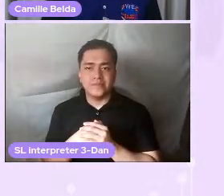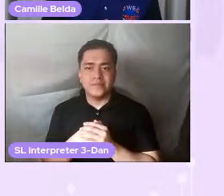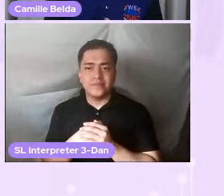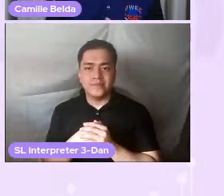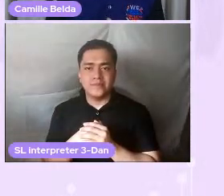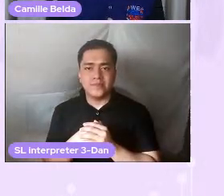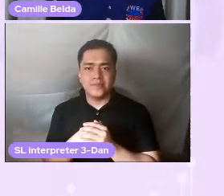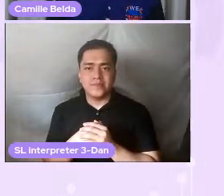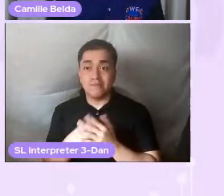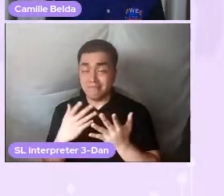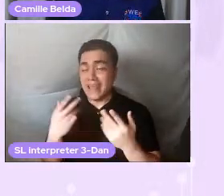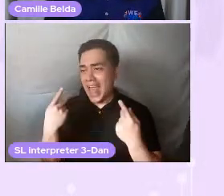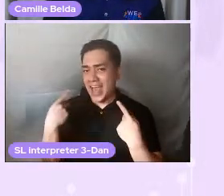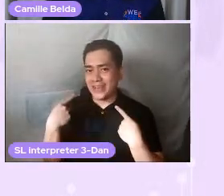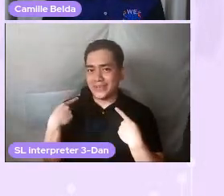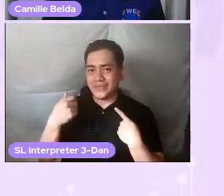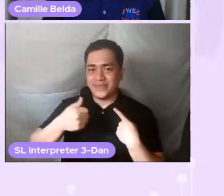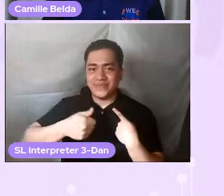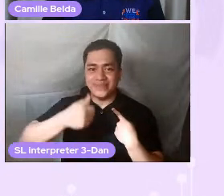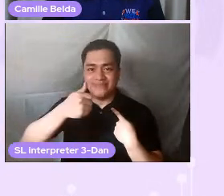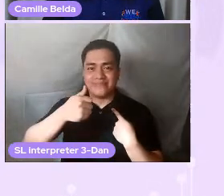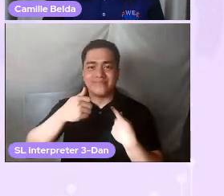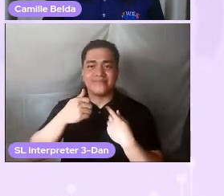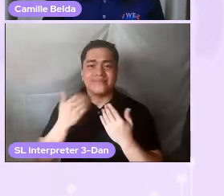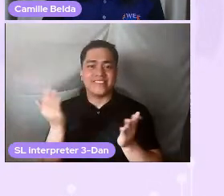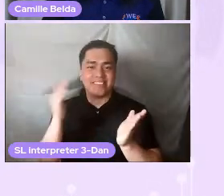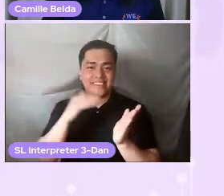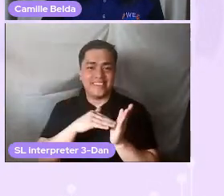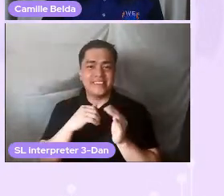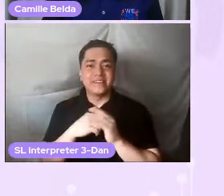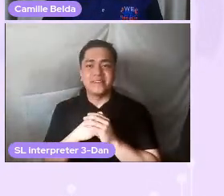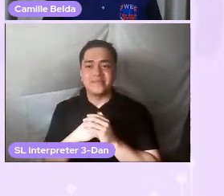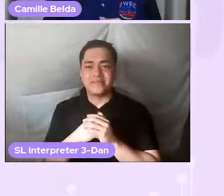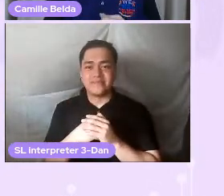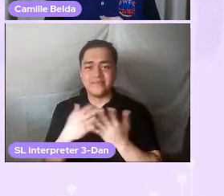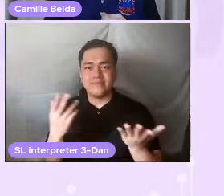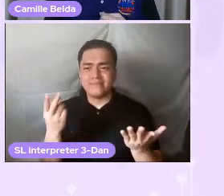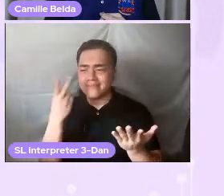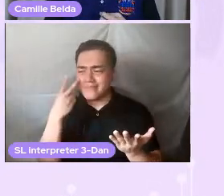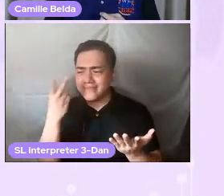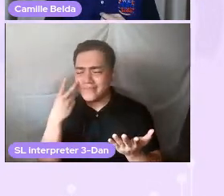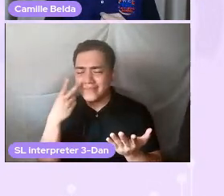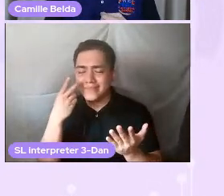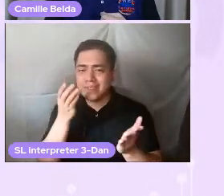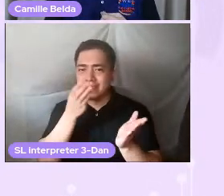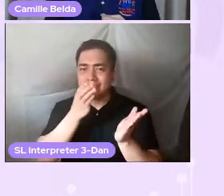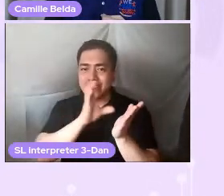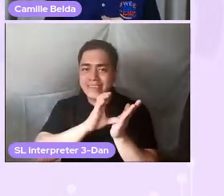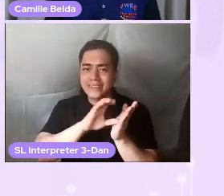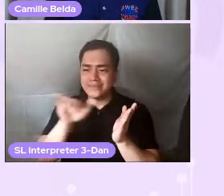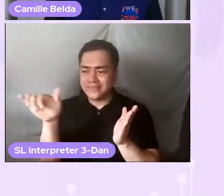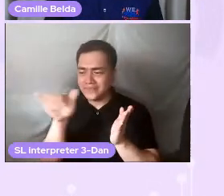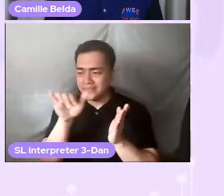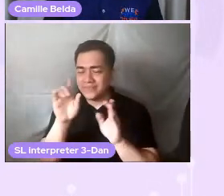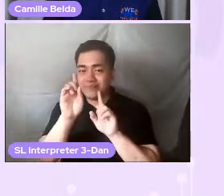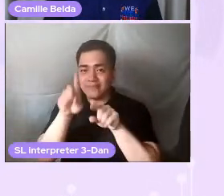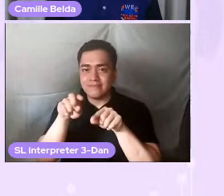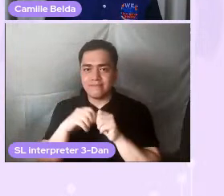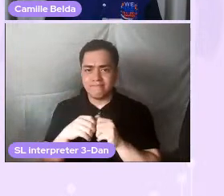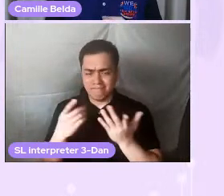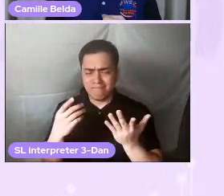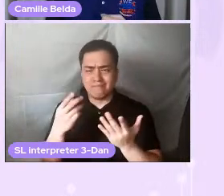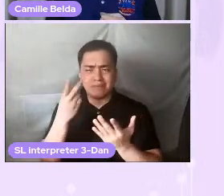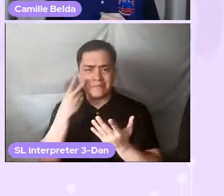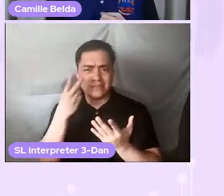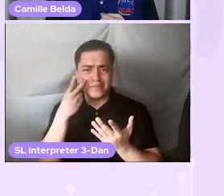May nanalo na po ulit. Okay, kita ko yung mga sagot natin. No, no, pare-pareho lang. Tingnan natin kung tama po yung hula